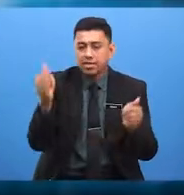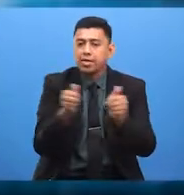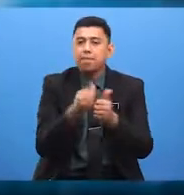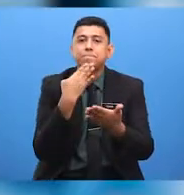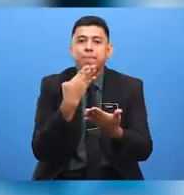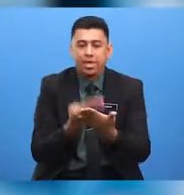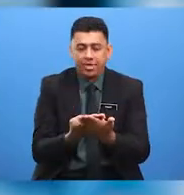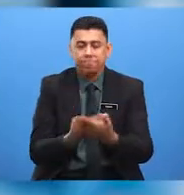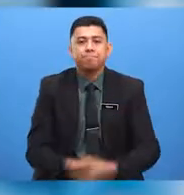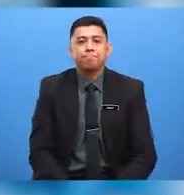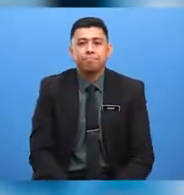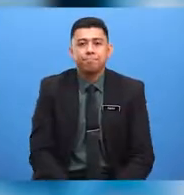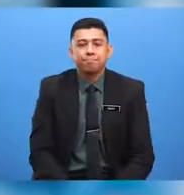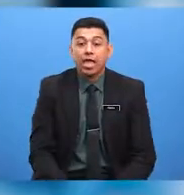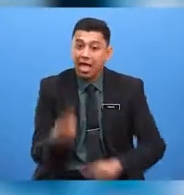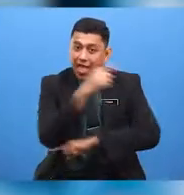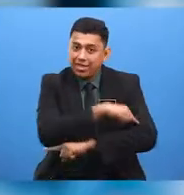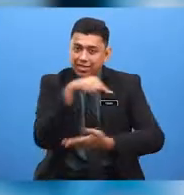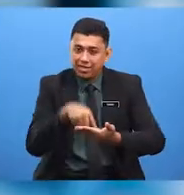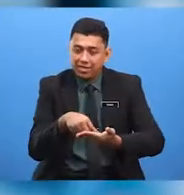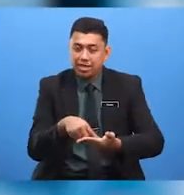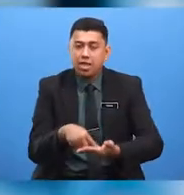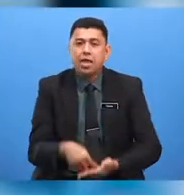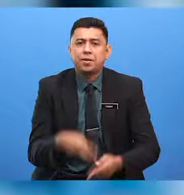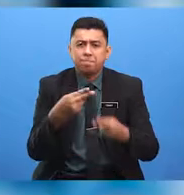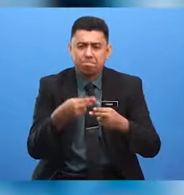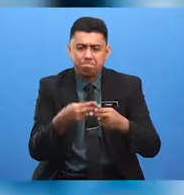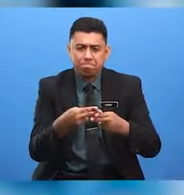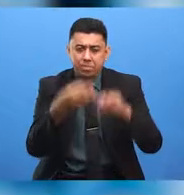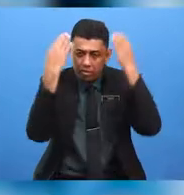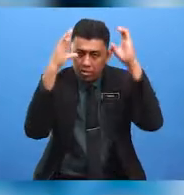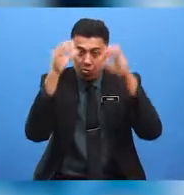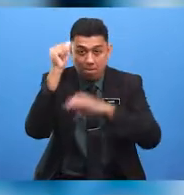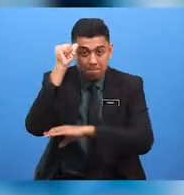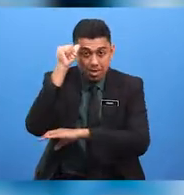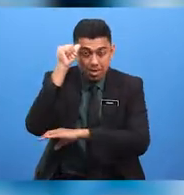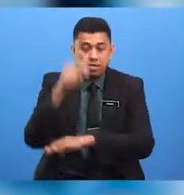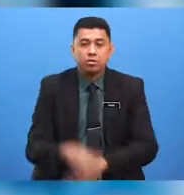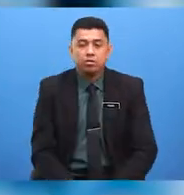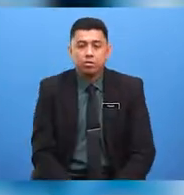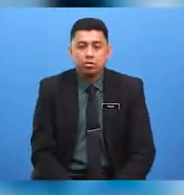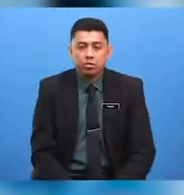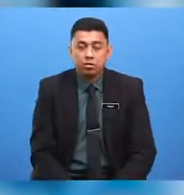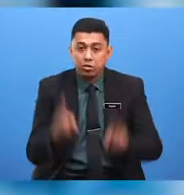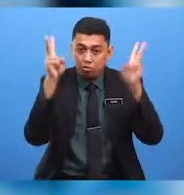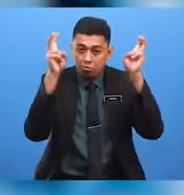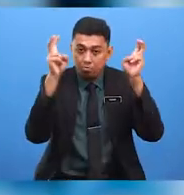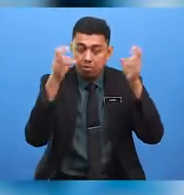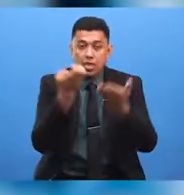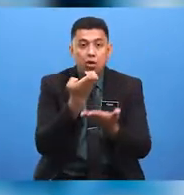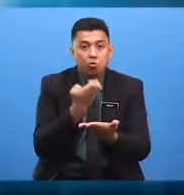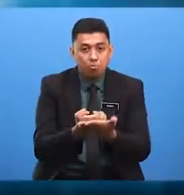baik hari ini saya Ahmad Azhar akan membincangkan topi ekonomi tingkatan